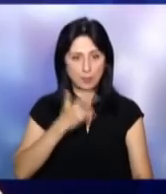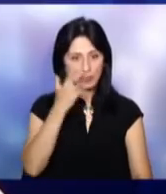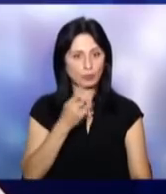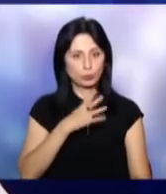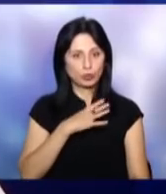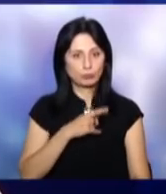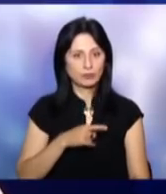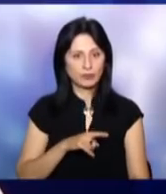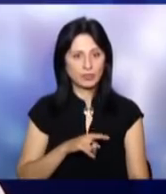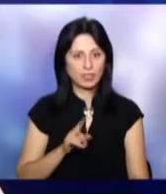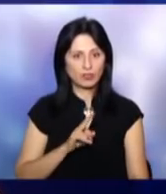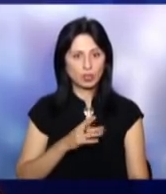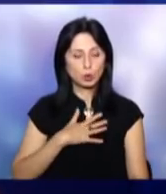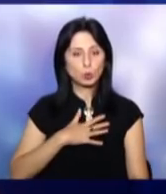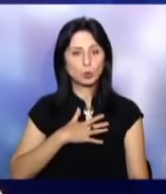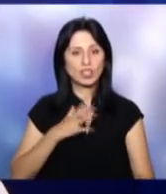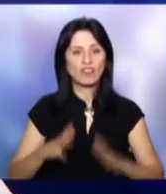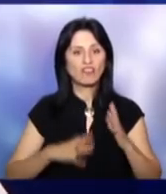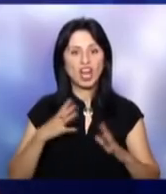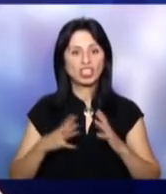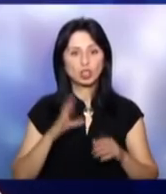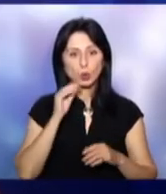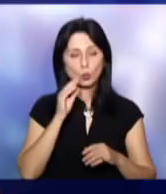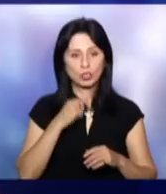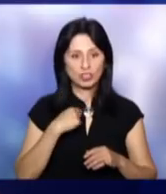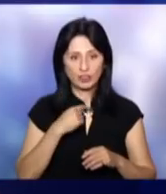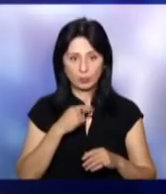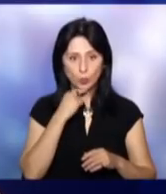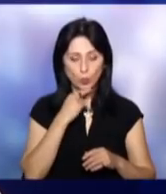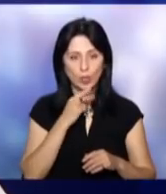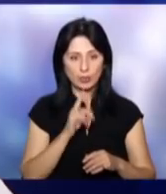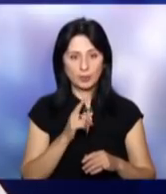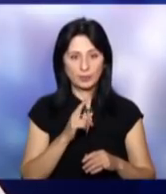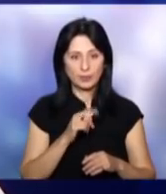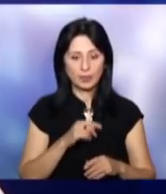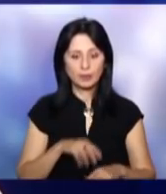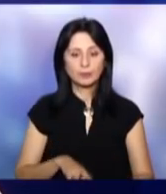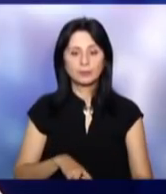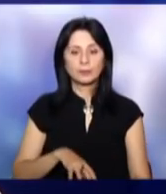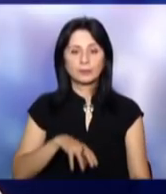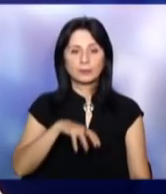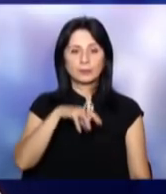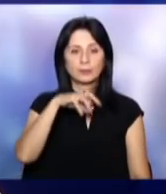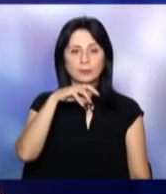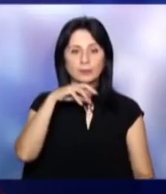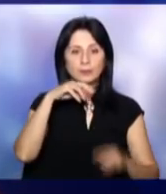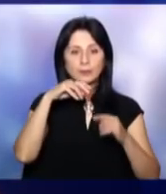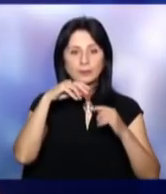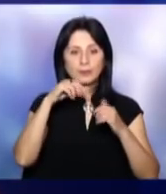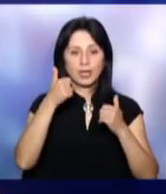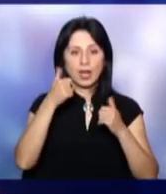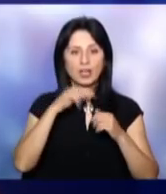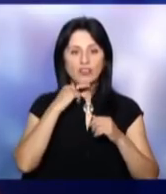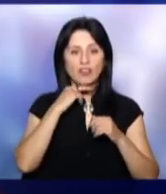ჰქონდეს ადამიანს, რადგან უთქვითი ვარჯიში, როდესაც ჩვენ ვაკვირდებით შესუნთქული ჰაერის სიგრილეს და შემდეგ